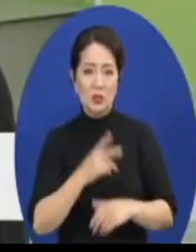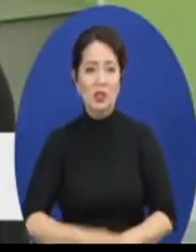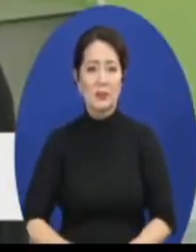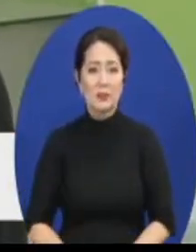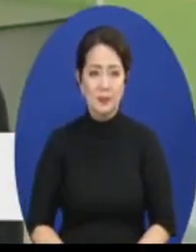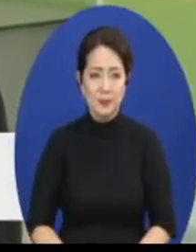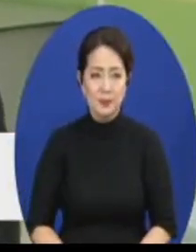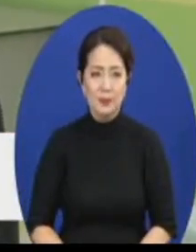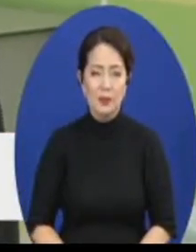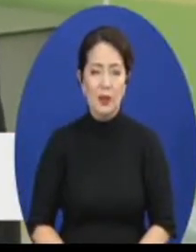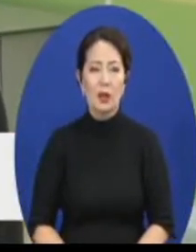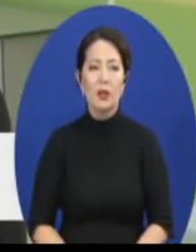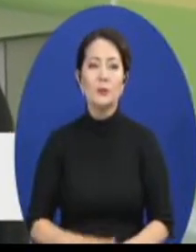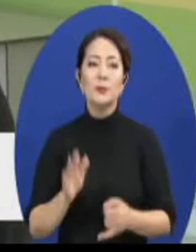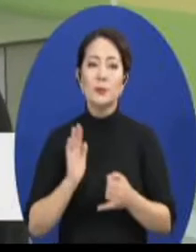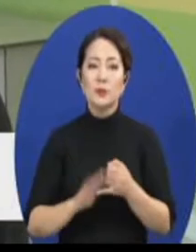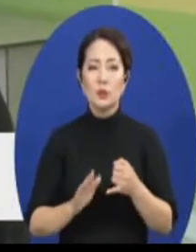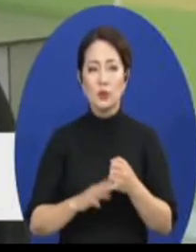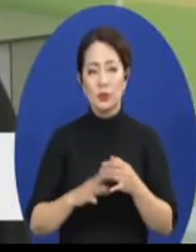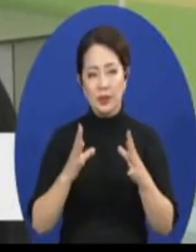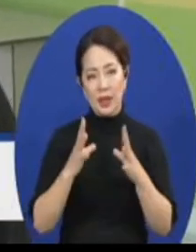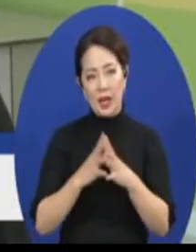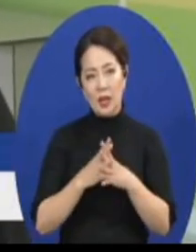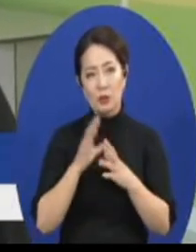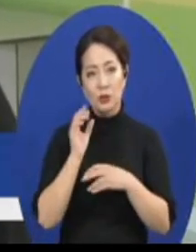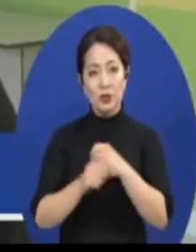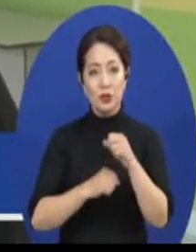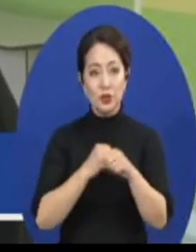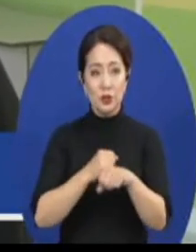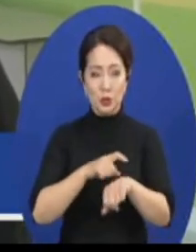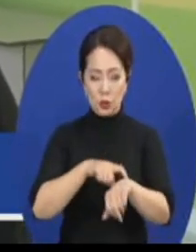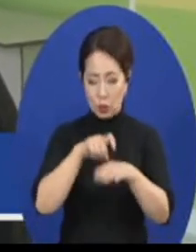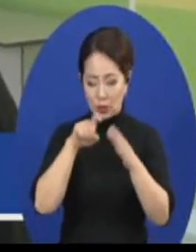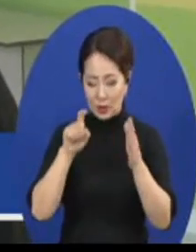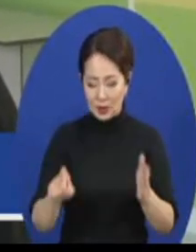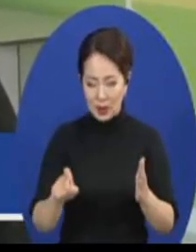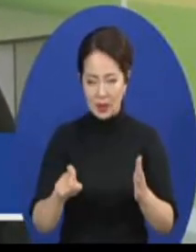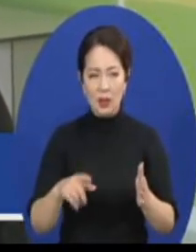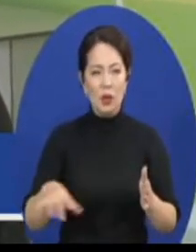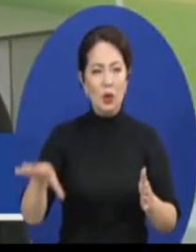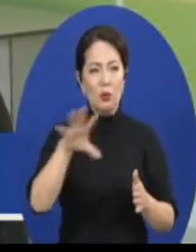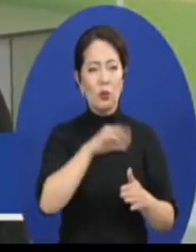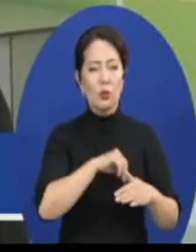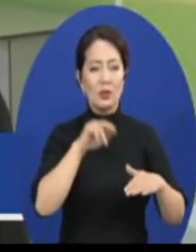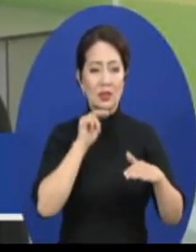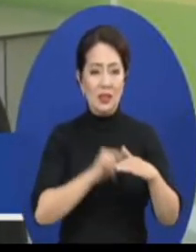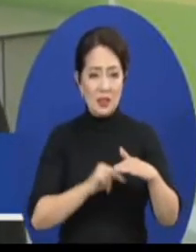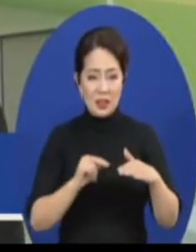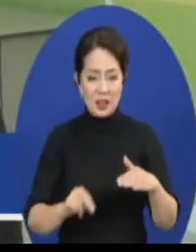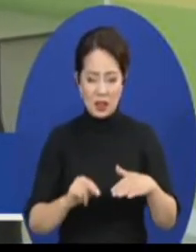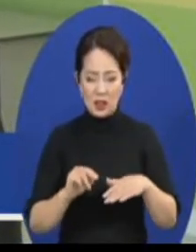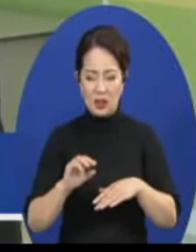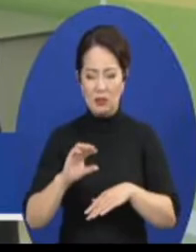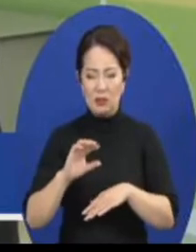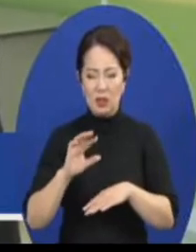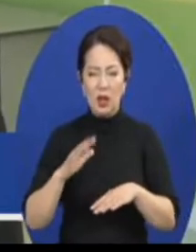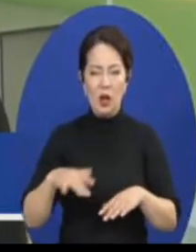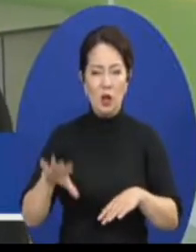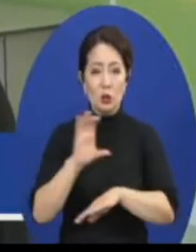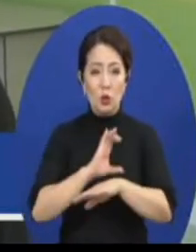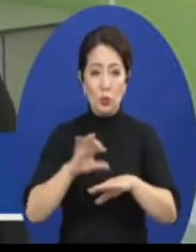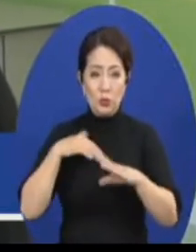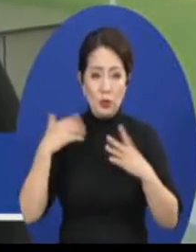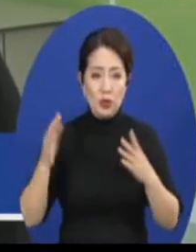байна. Сүүлийн энэ нэг одоо 10 жилийн хугацаанд бол бид нүндээ бүх цэцэрлэгээ сумдынхаа шинчилсэн